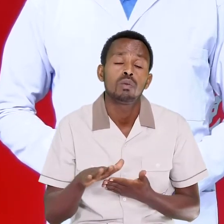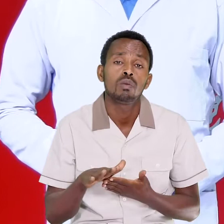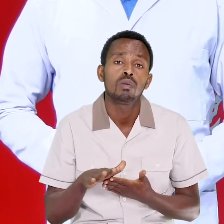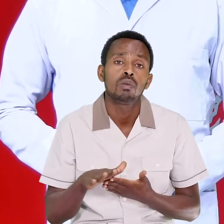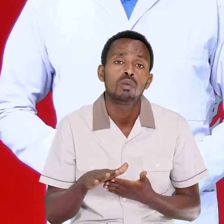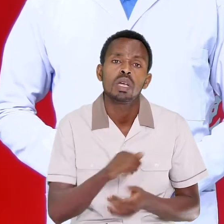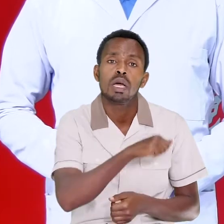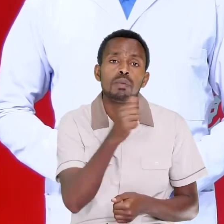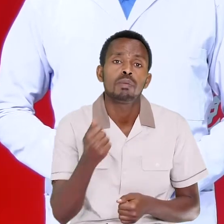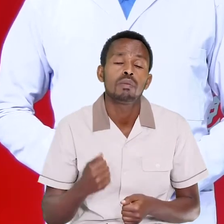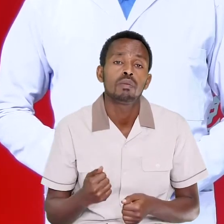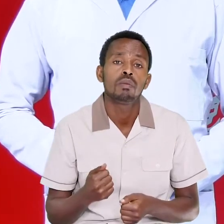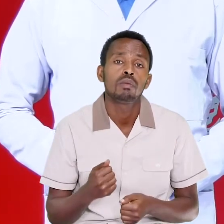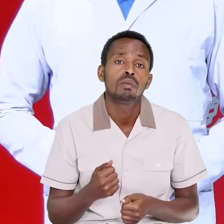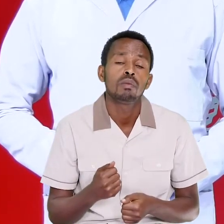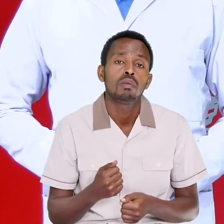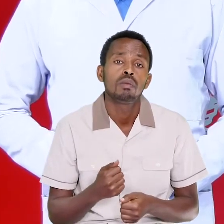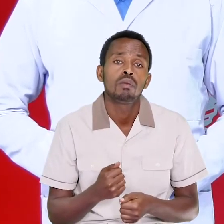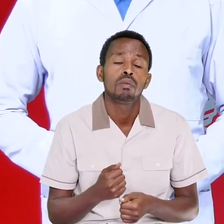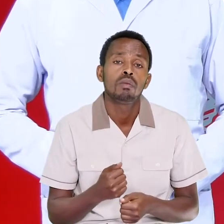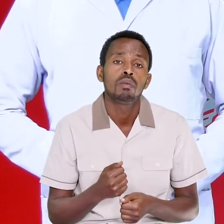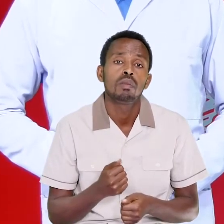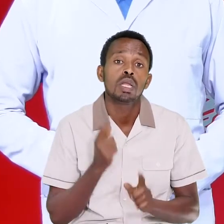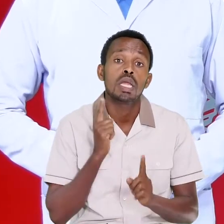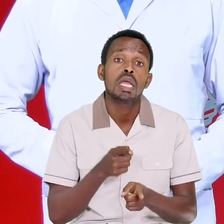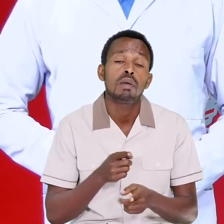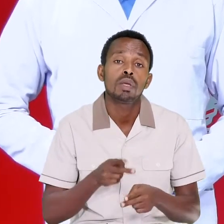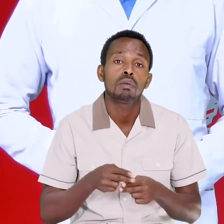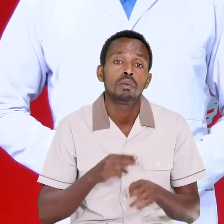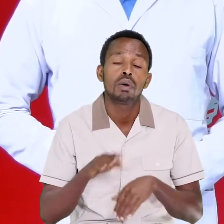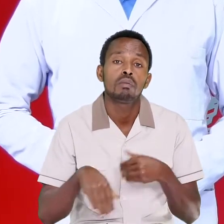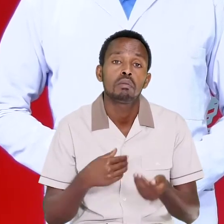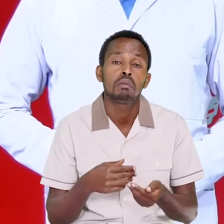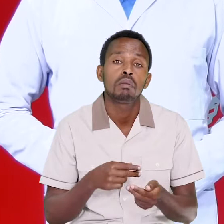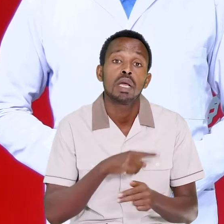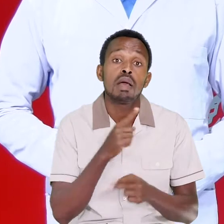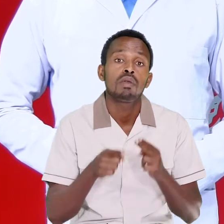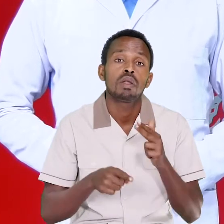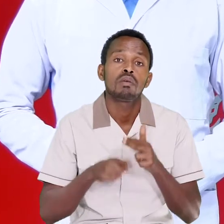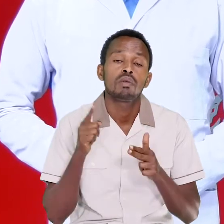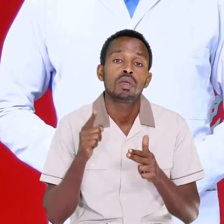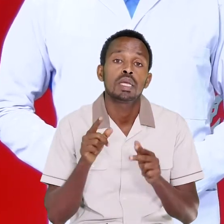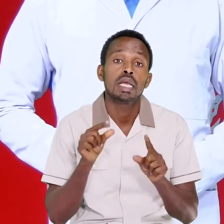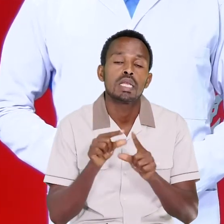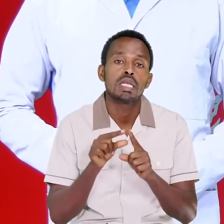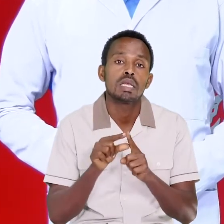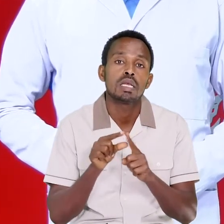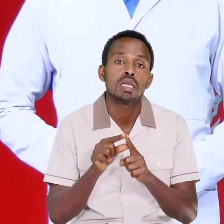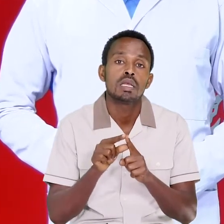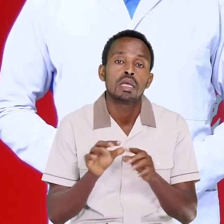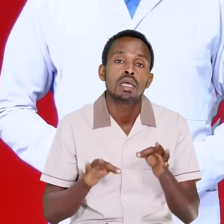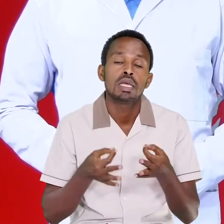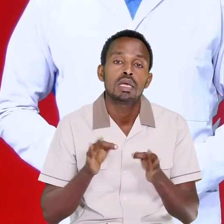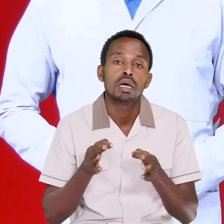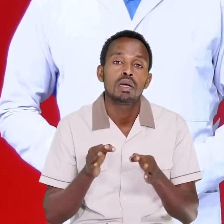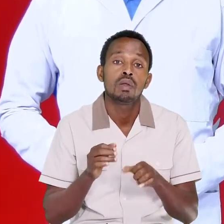kami? Deebii gabaabaa laattu isa kana. Gaaffii sadaffaan jechi hiikni